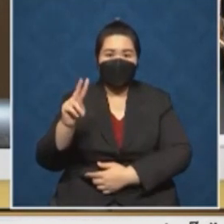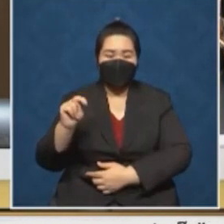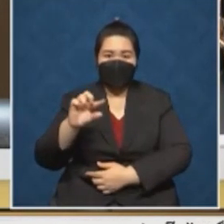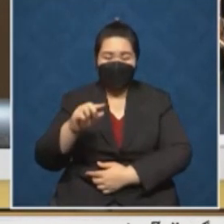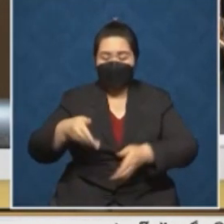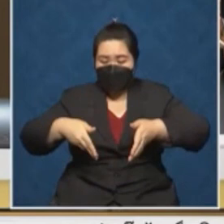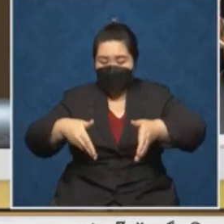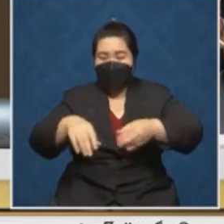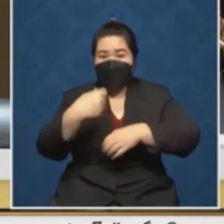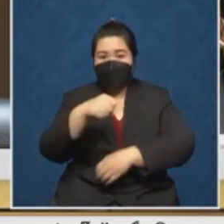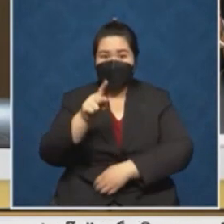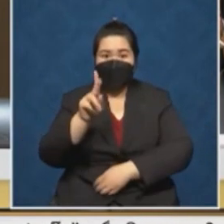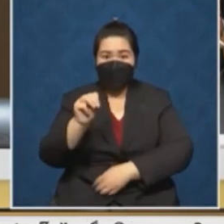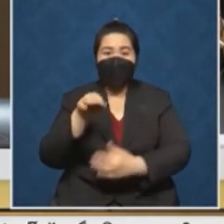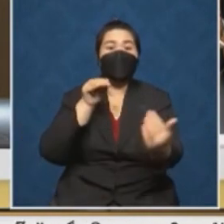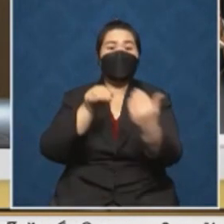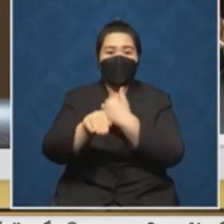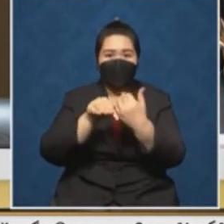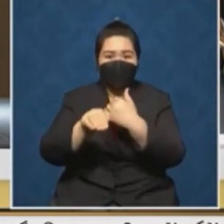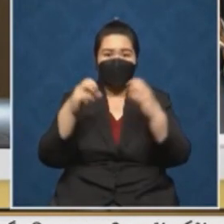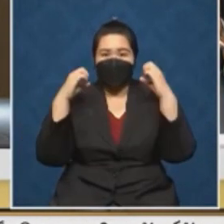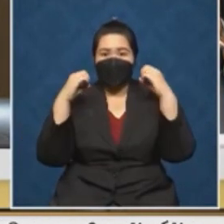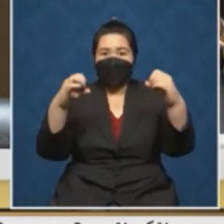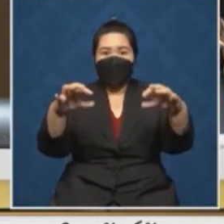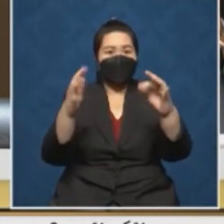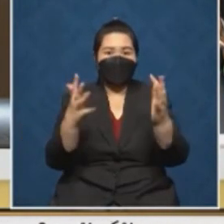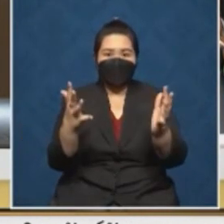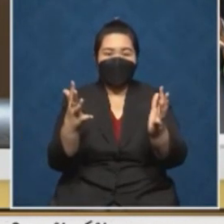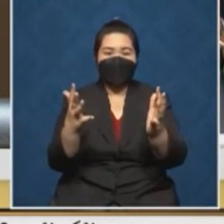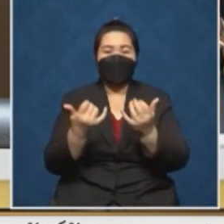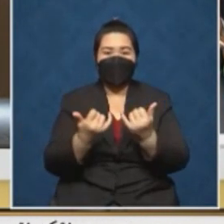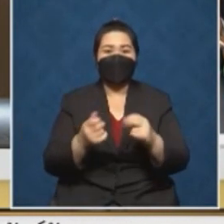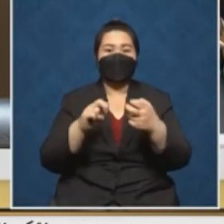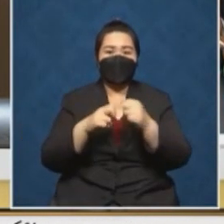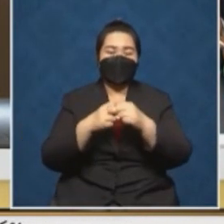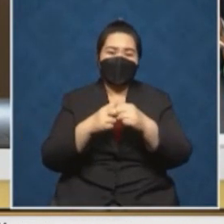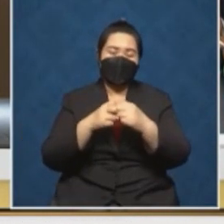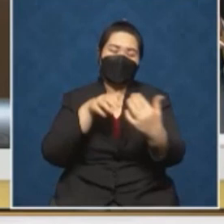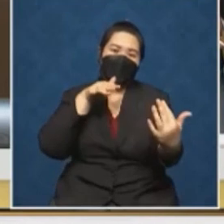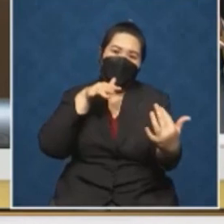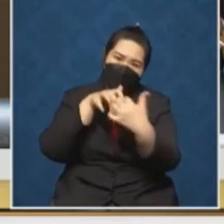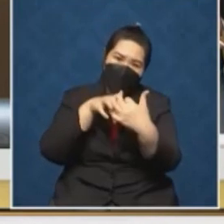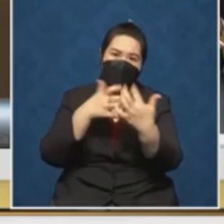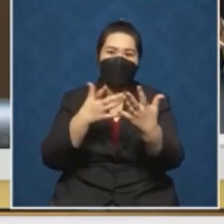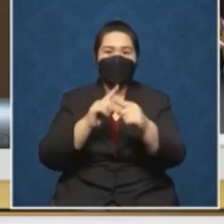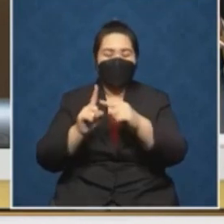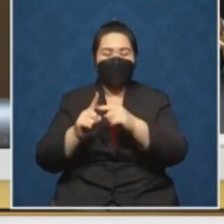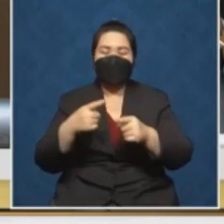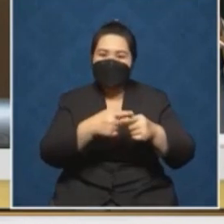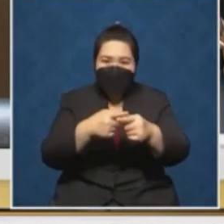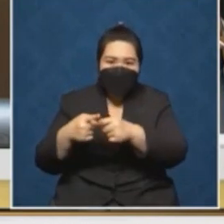ป็นถนน2เลนจราจรไม่มีไฟฟ้าส่องแสงสว่างทำให้เกิดอุบัติเหตุบ่อยครั้งไม่ว่าจะเป็นบาดเจ็บ